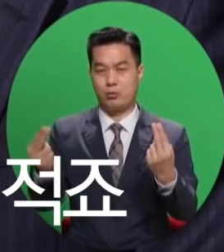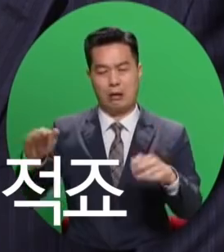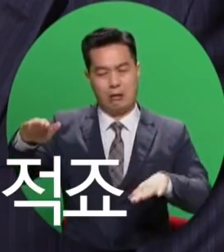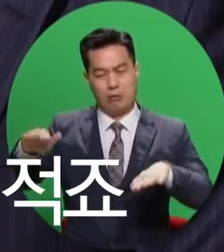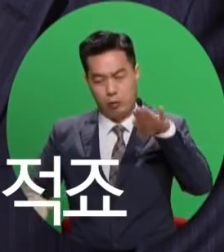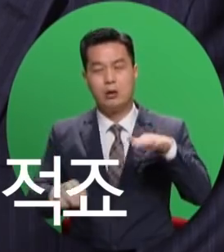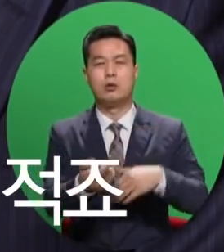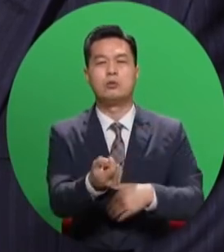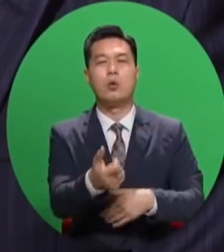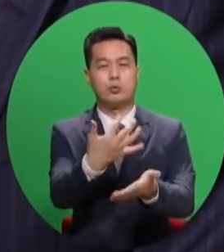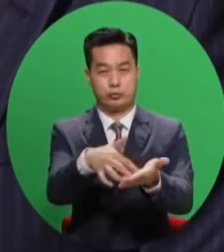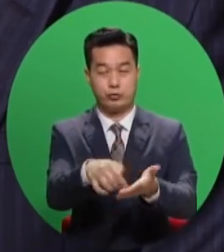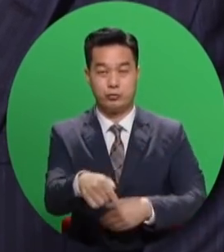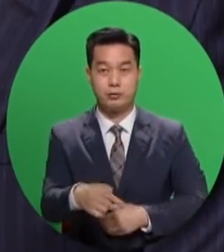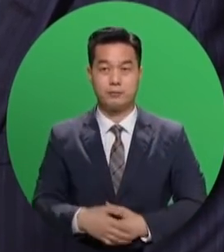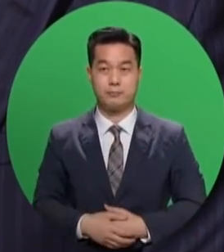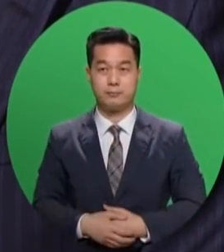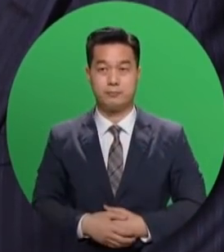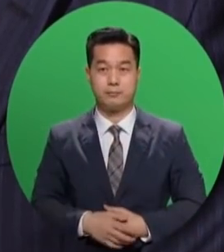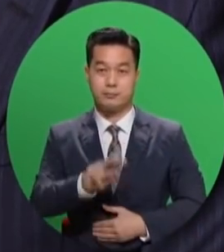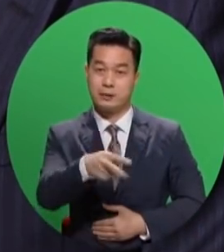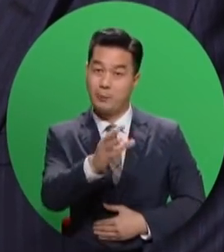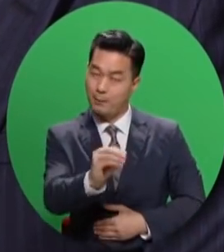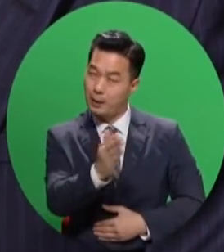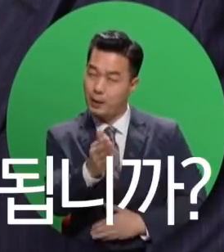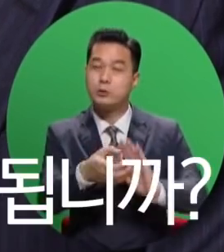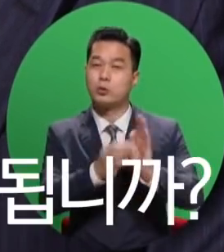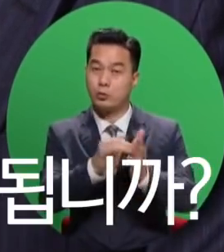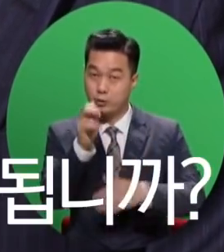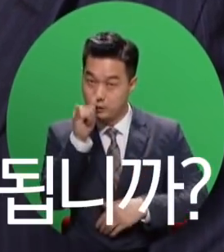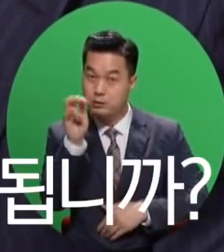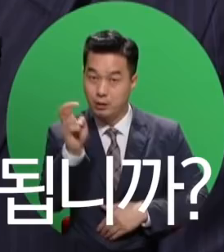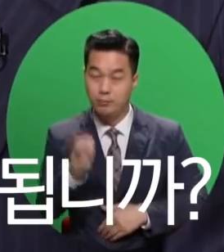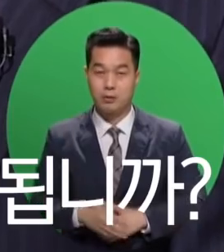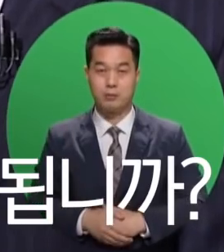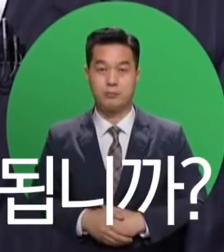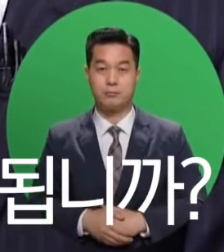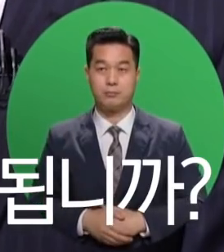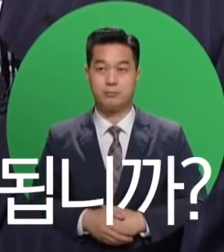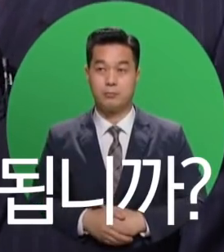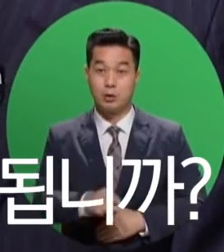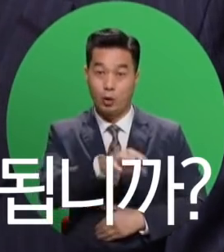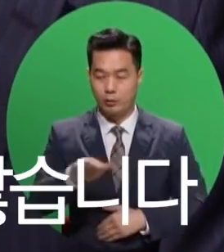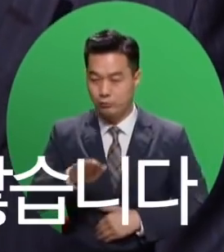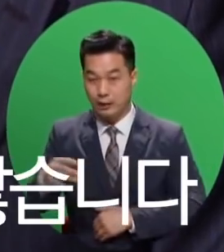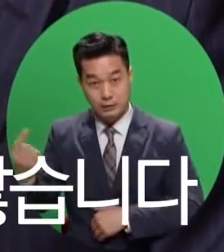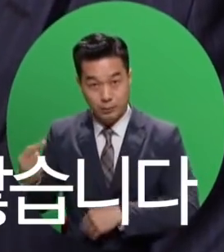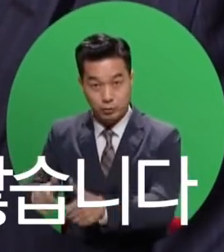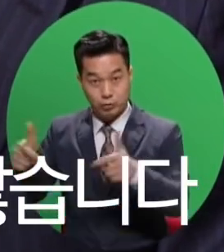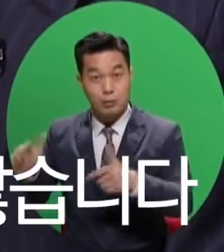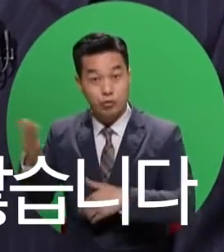적죠 그죠 그 수요 200만 좀더 조금 넘을 겁니다 4 금 벨을 눌러서 개명을 한 우리는 청년 헌데 이